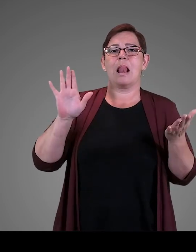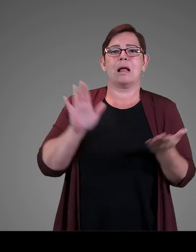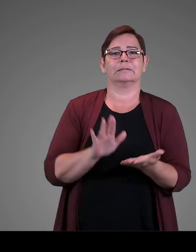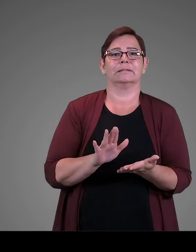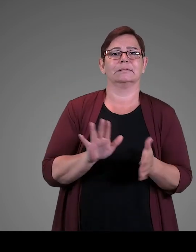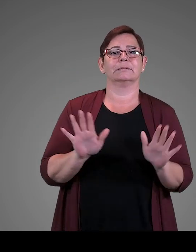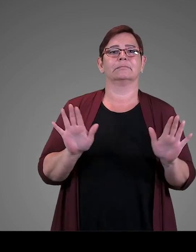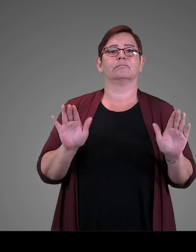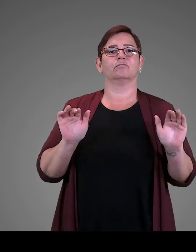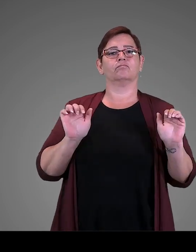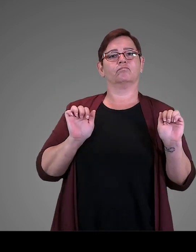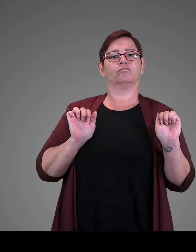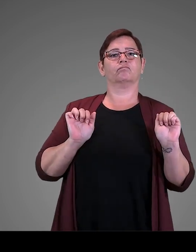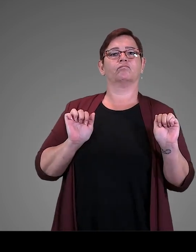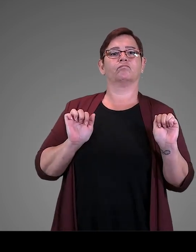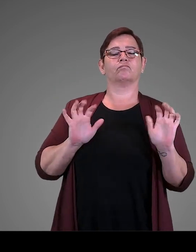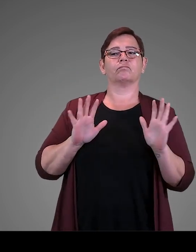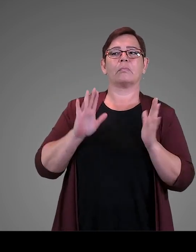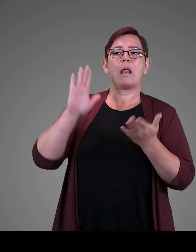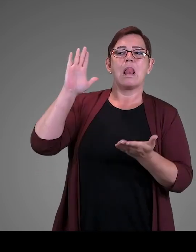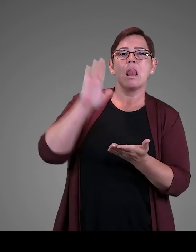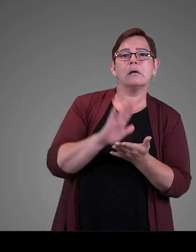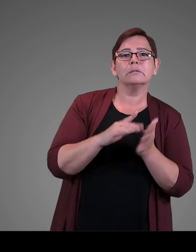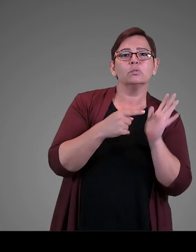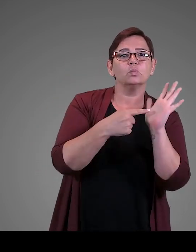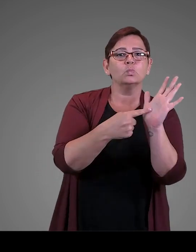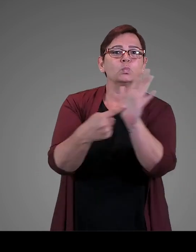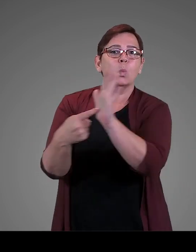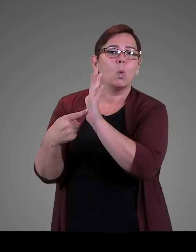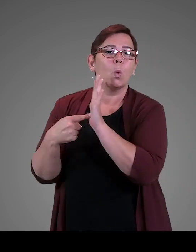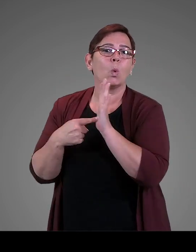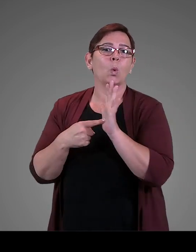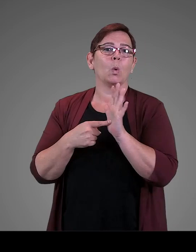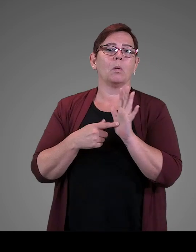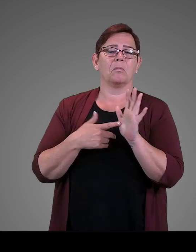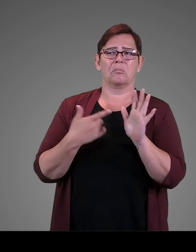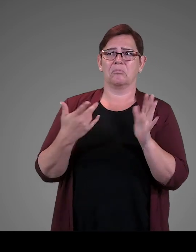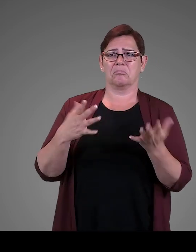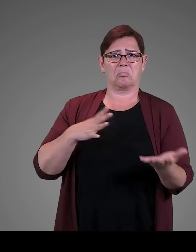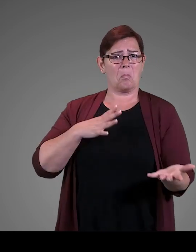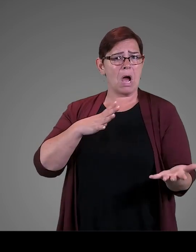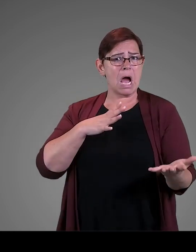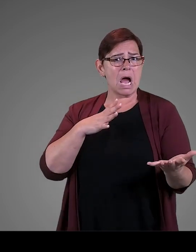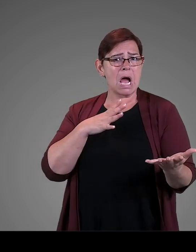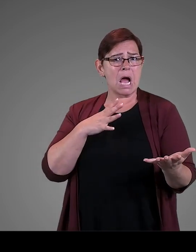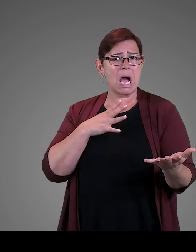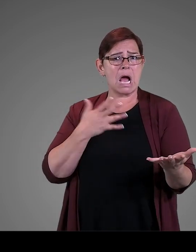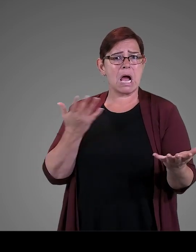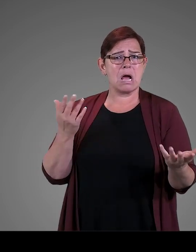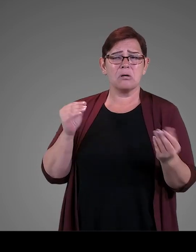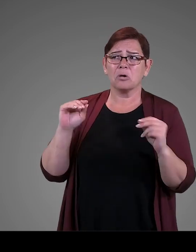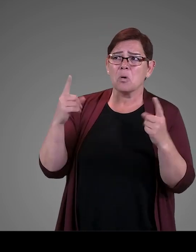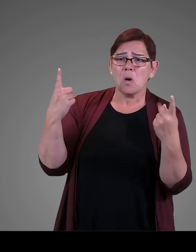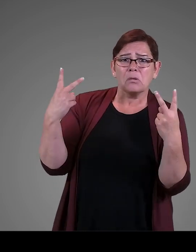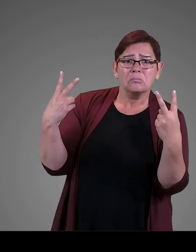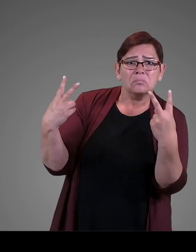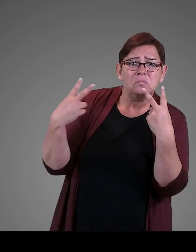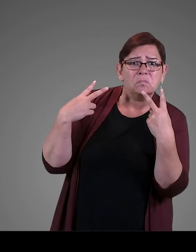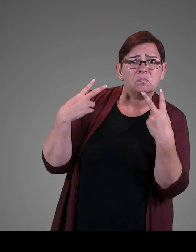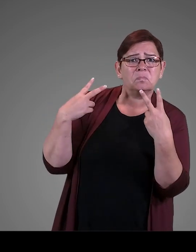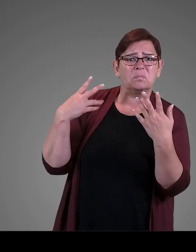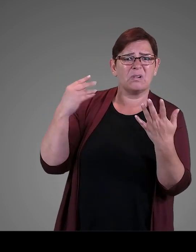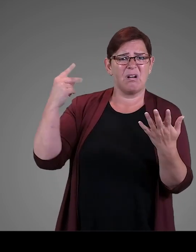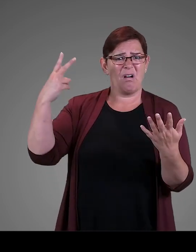moins, de monter moins d'expos, puis c'était correct. Personne nous a venu nous voir, ça va pas